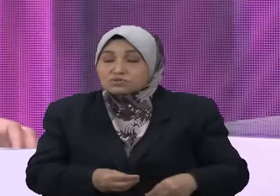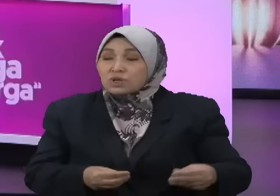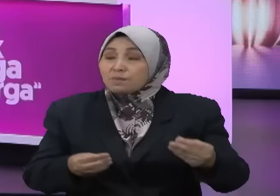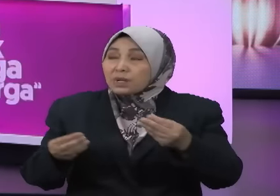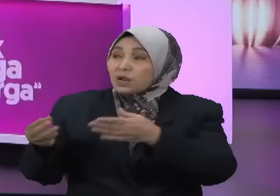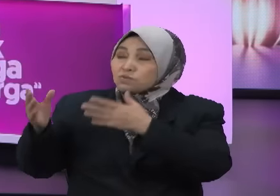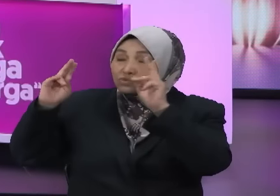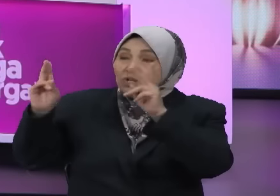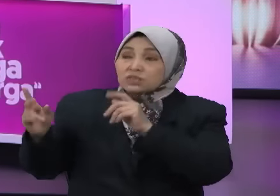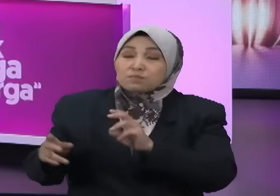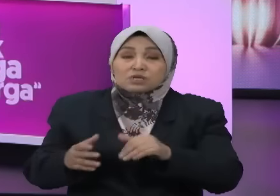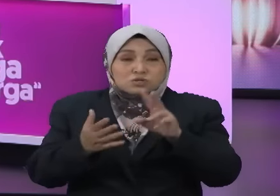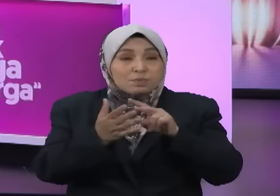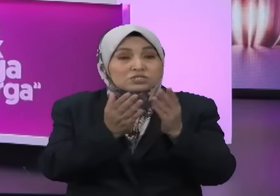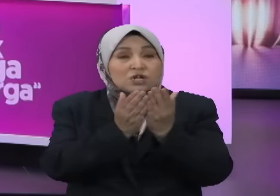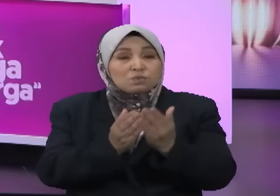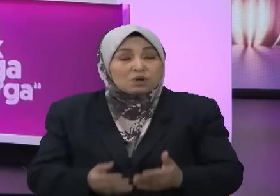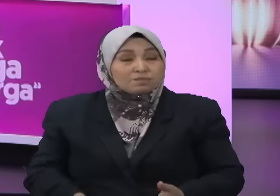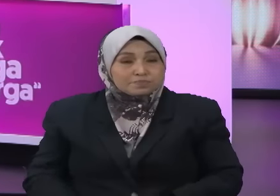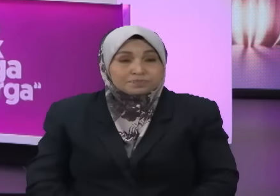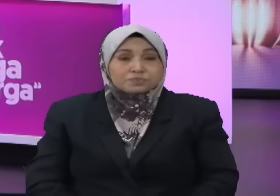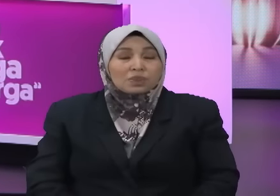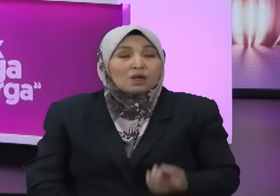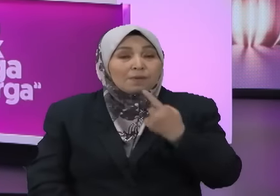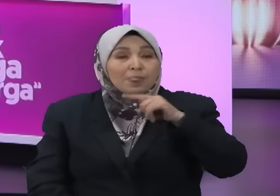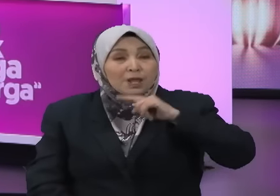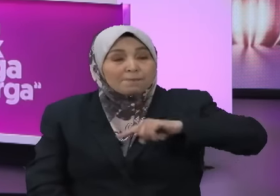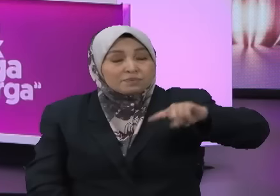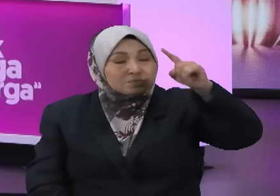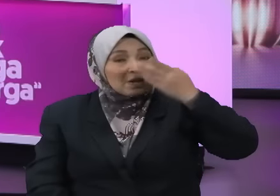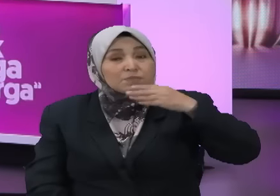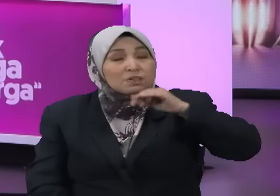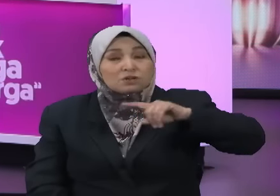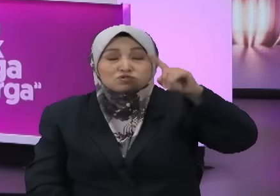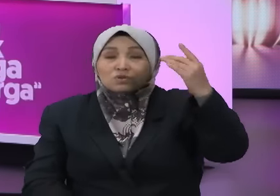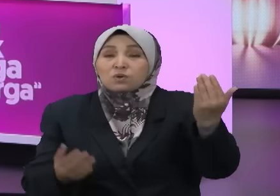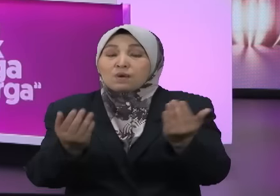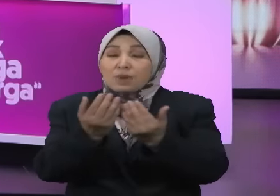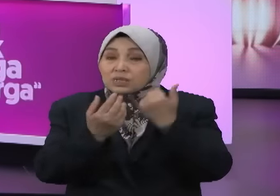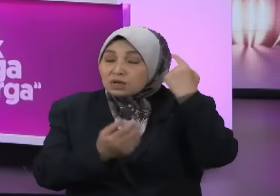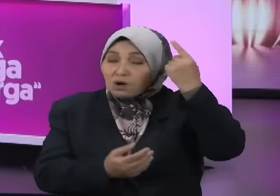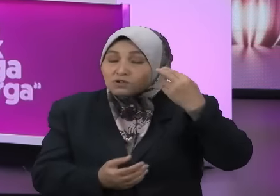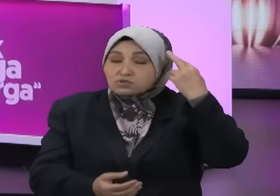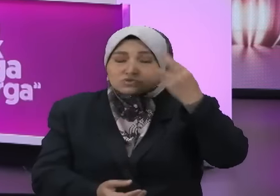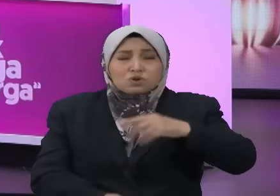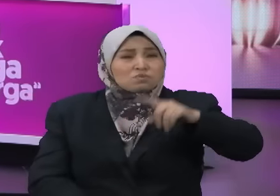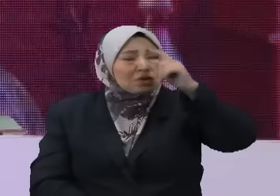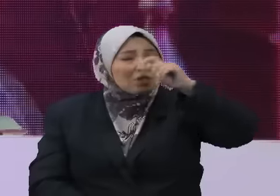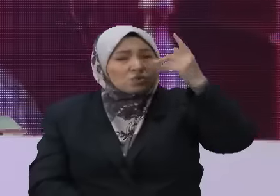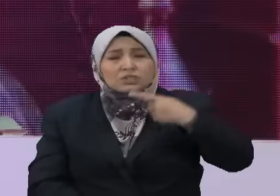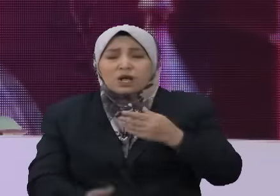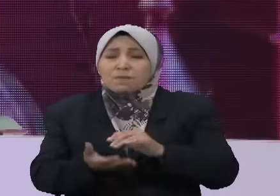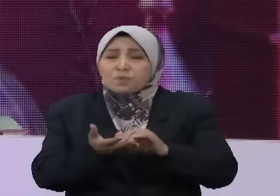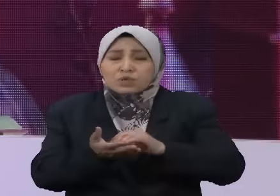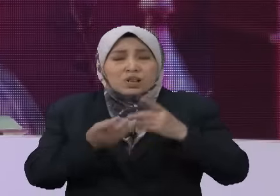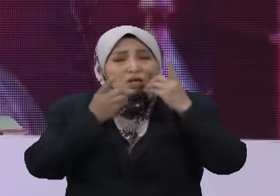al-fadil Ustaz tmizi untuk bacaan doa silakan Ustaz Bismillahirrahmanirrahim Alhamdulillah wassalatu wassalamu ala rasulillah Ya Allah Tuhan kami ampunkanlah